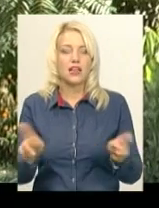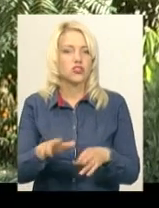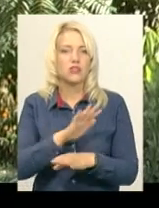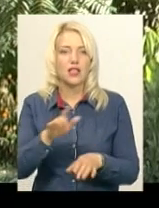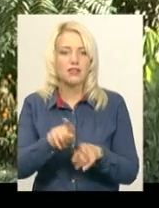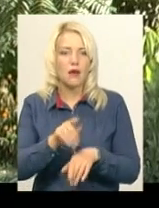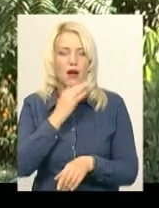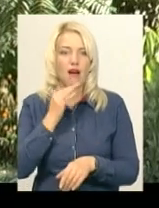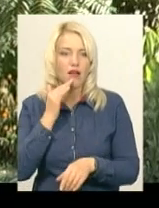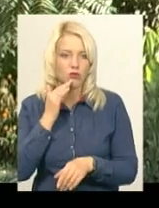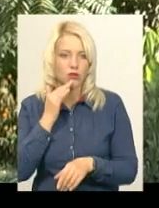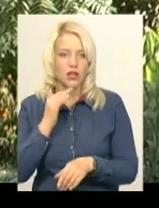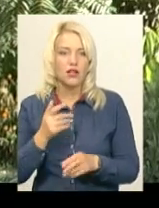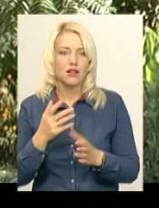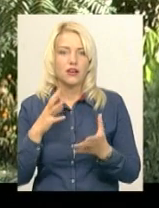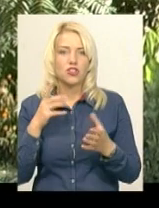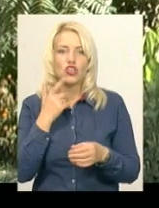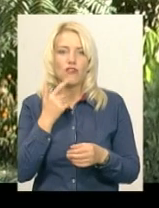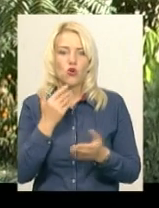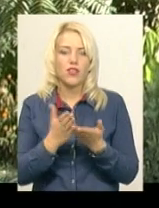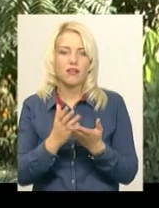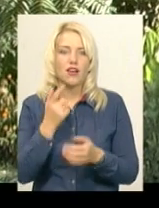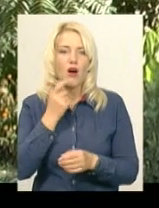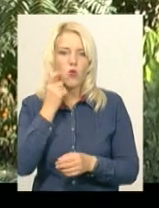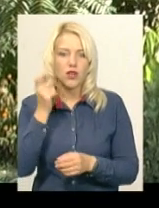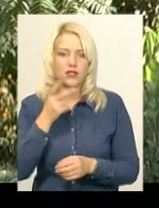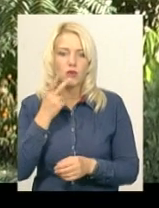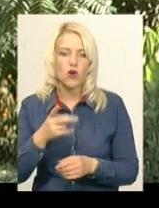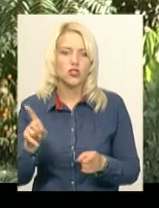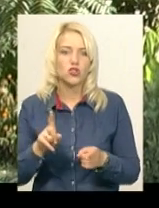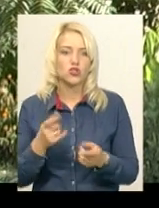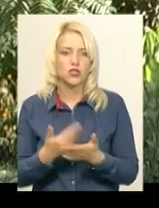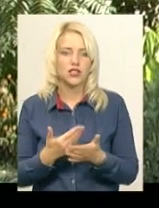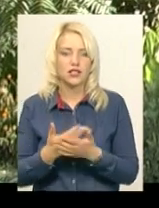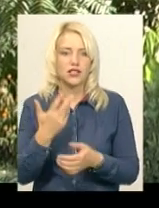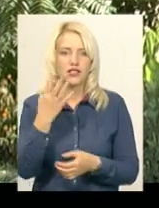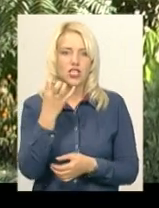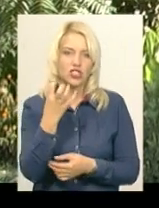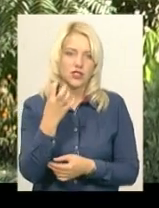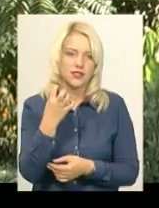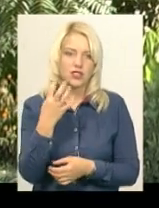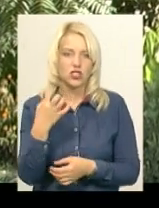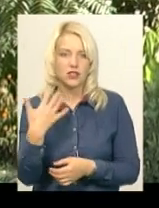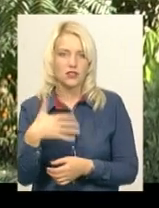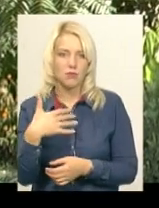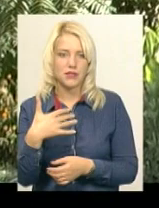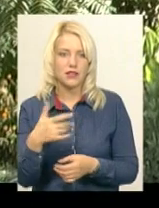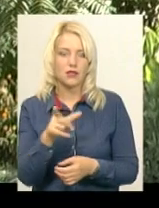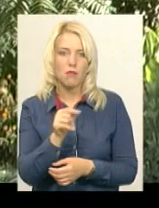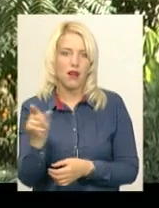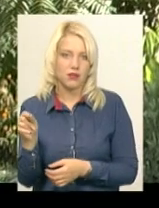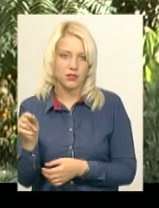так багато. Червона книга в Україні показує, що їх десь є 400-450 пар